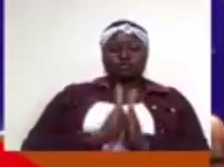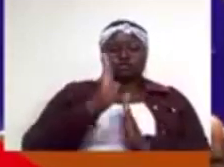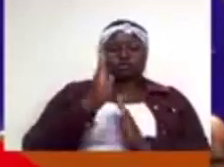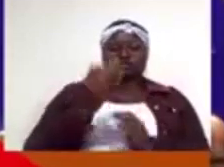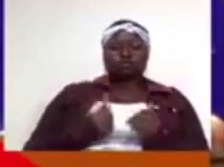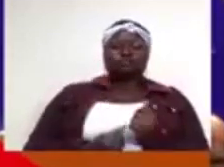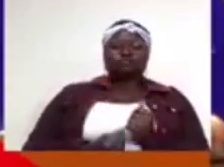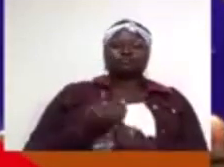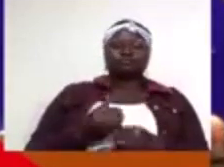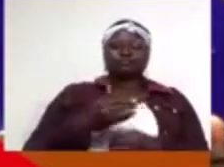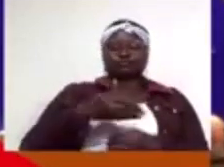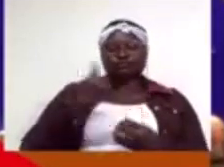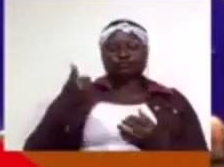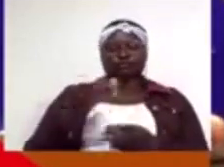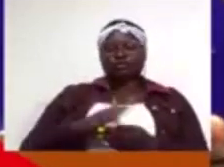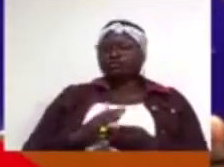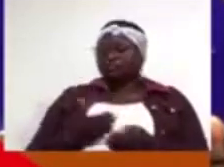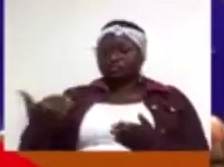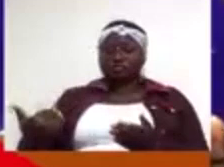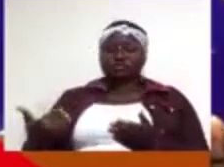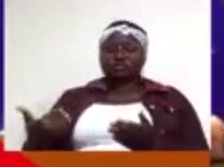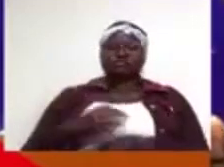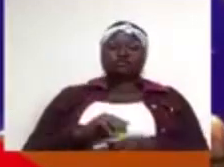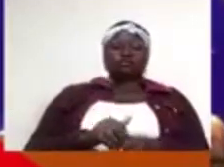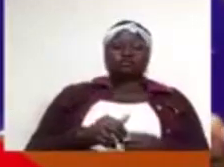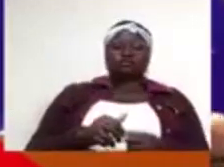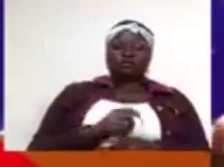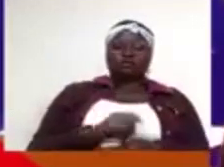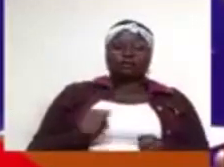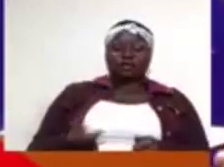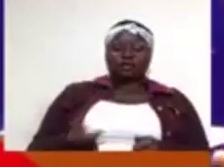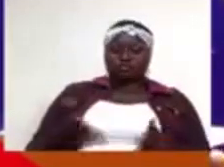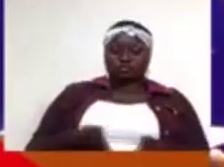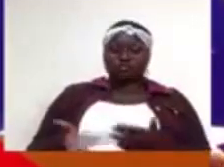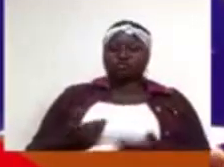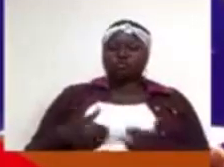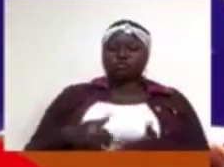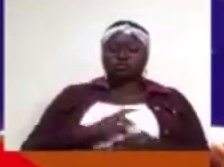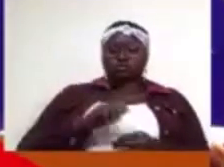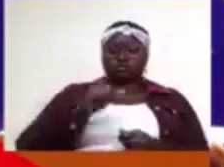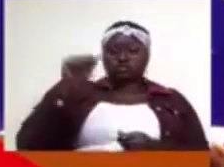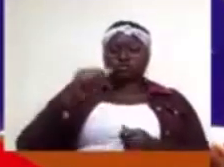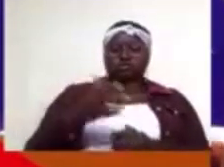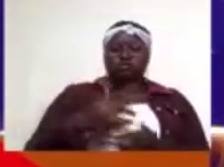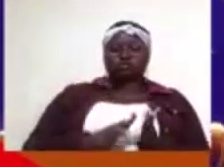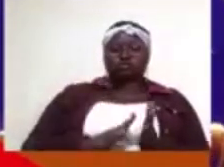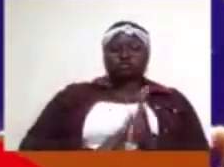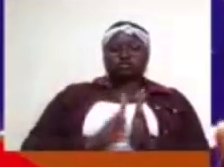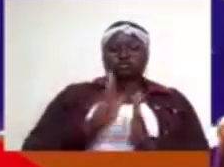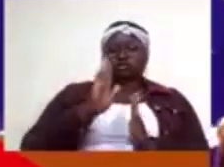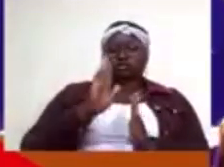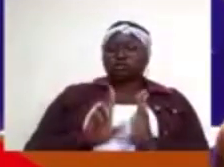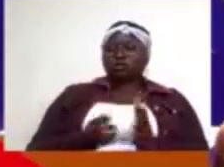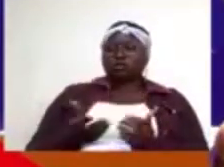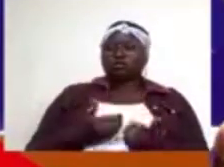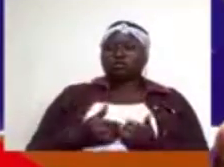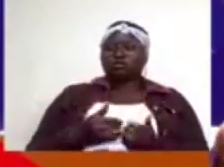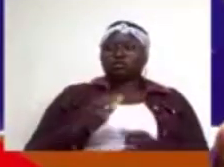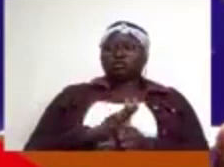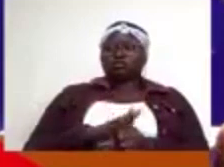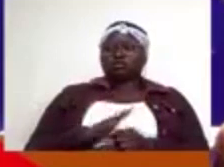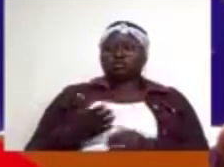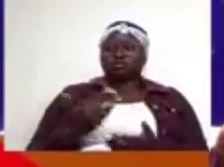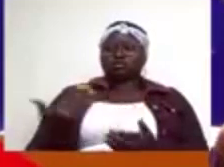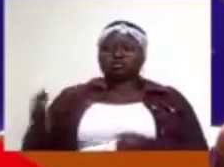gerere kete kumanisha tiate shitira aliho but now ukiurea uthiete ni ate nishidiete shige kiragariu